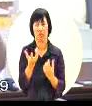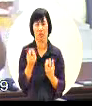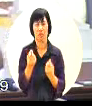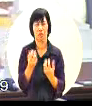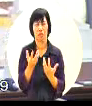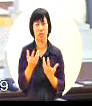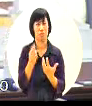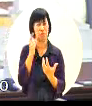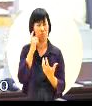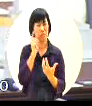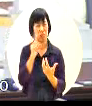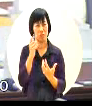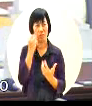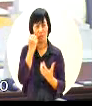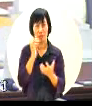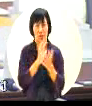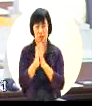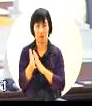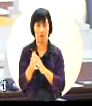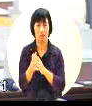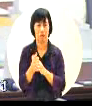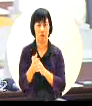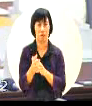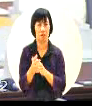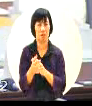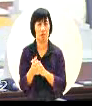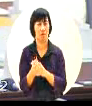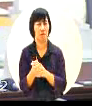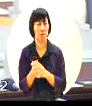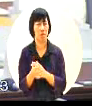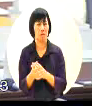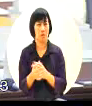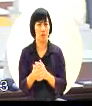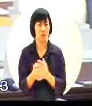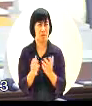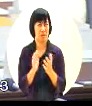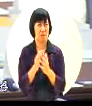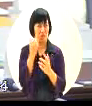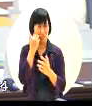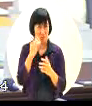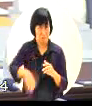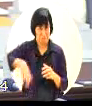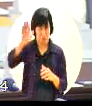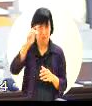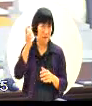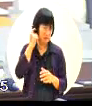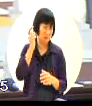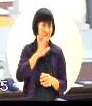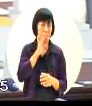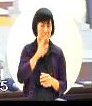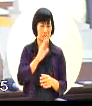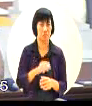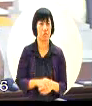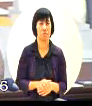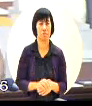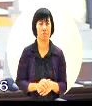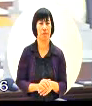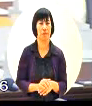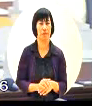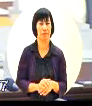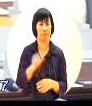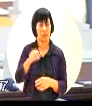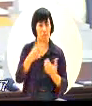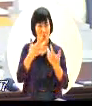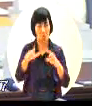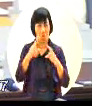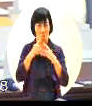象中，学校嘛有人是较早讲是望阿地，这嘛是我自细汉就拢有听到啊。啊，所以应该这是侪人